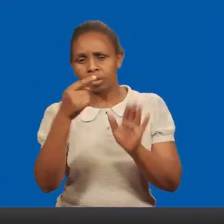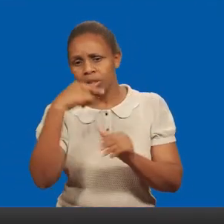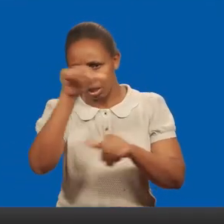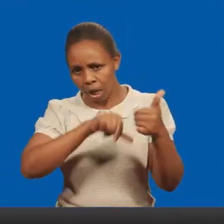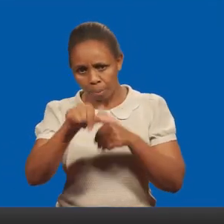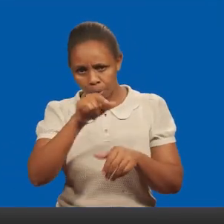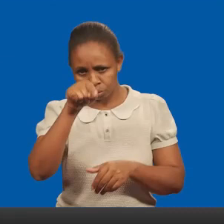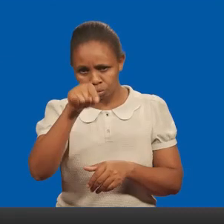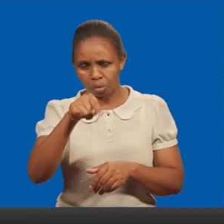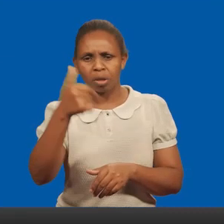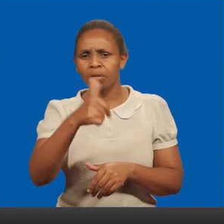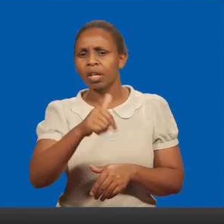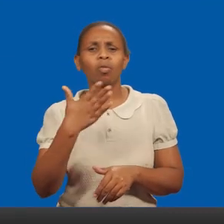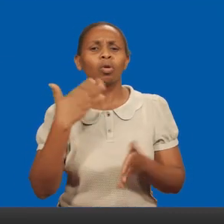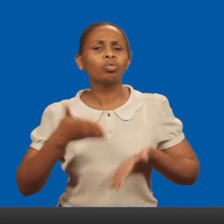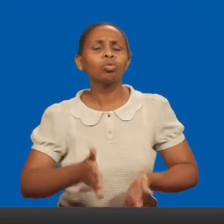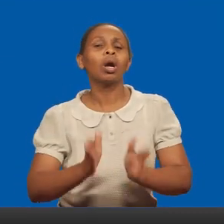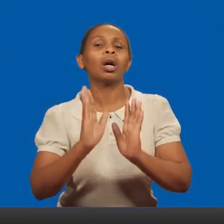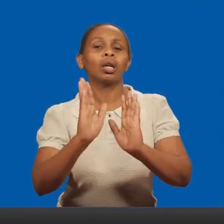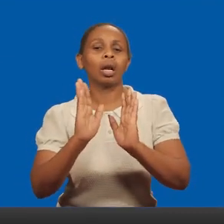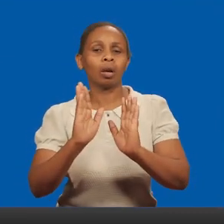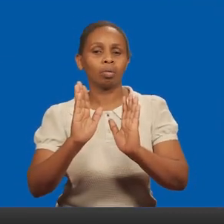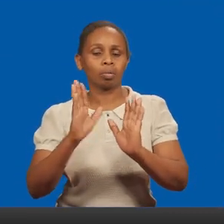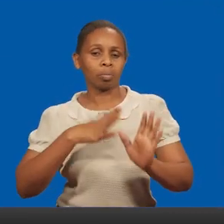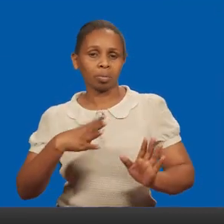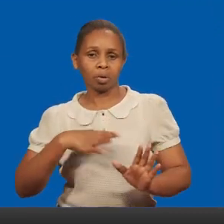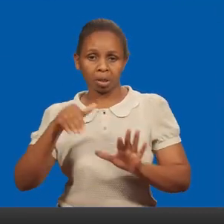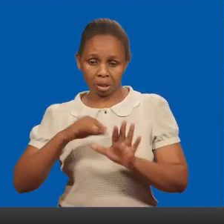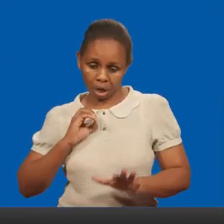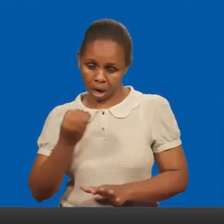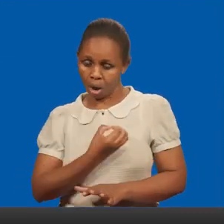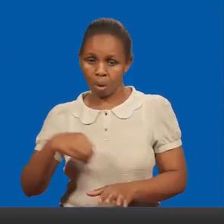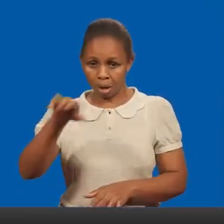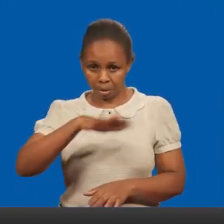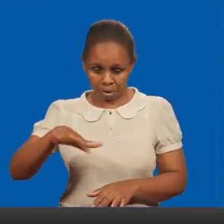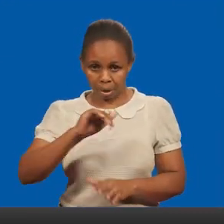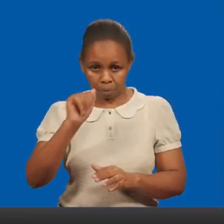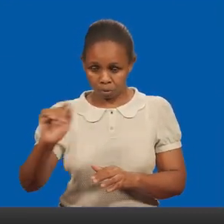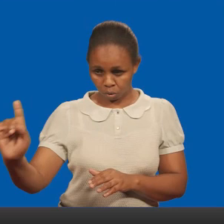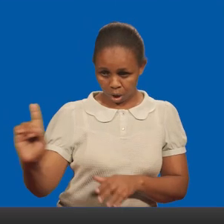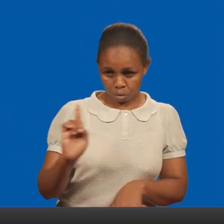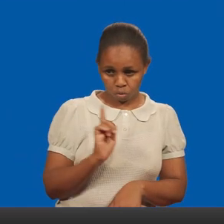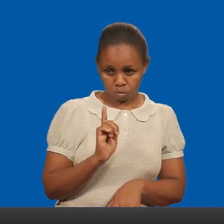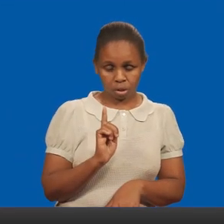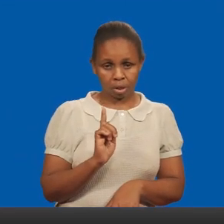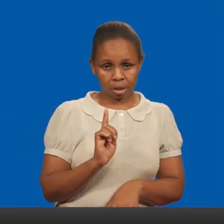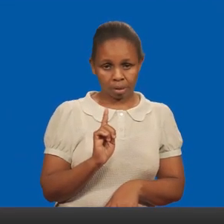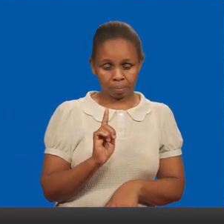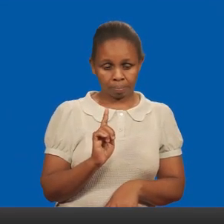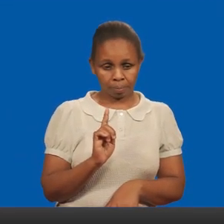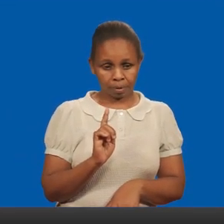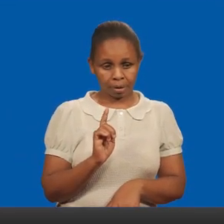about this. We don't want you to allow zero into our area unless he comes at